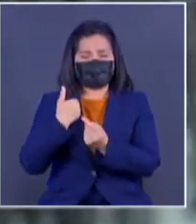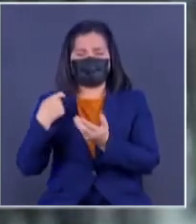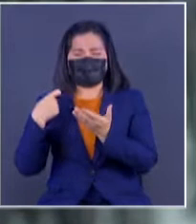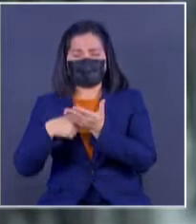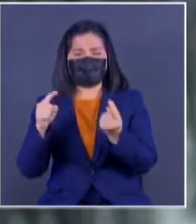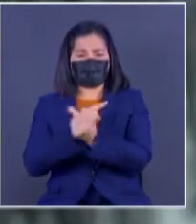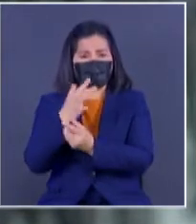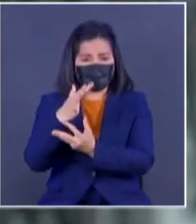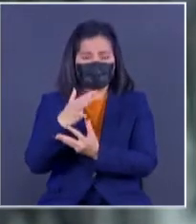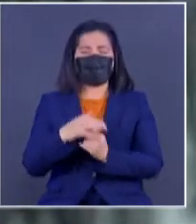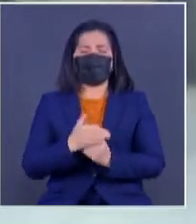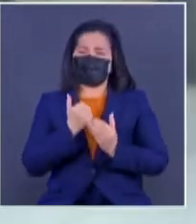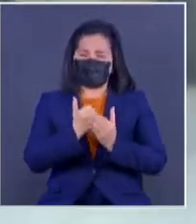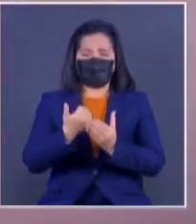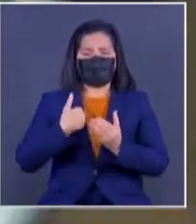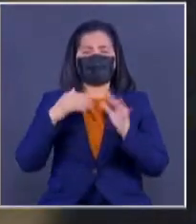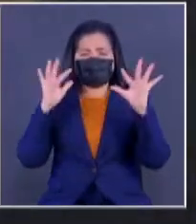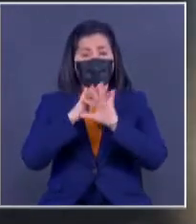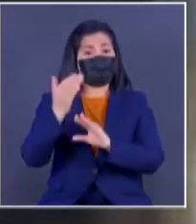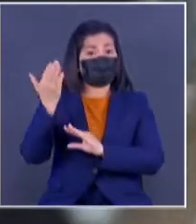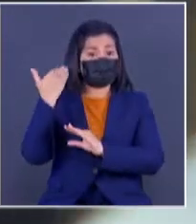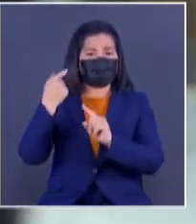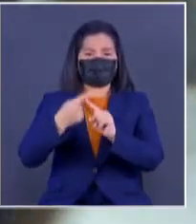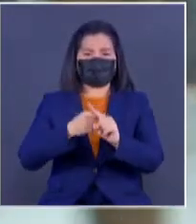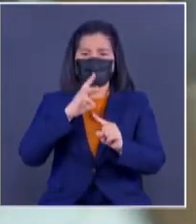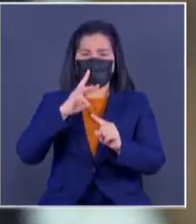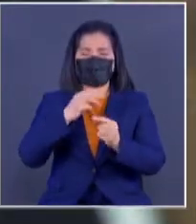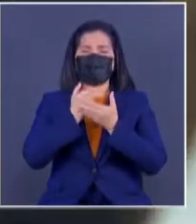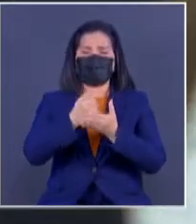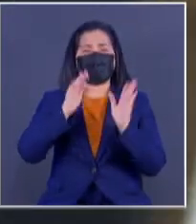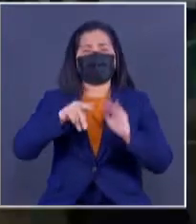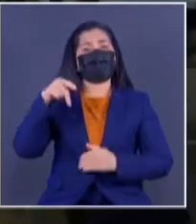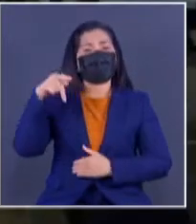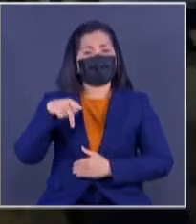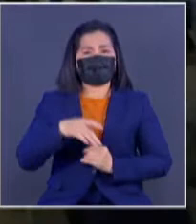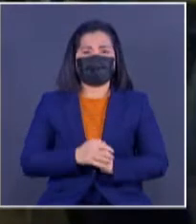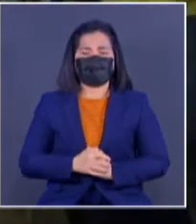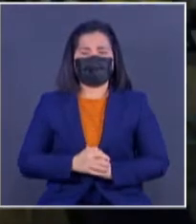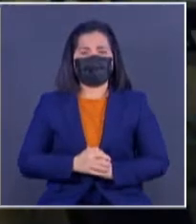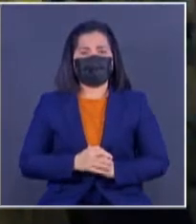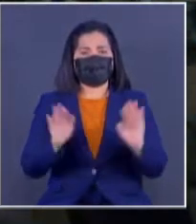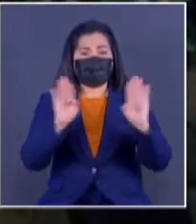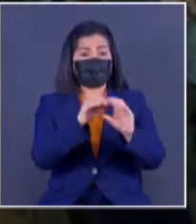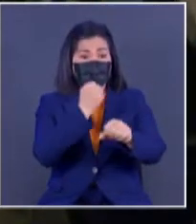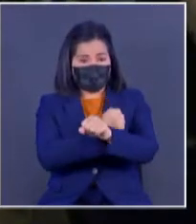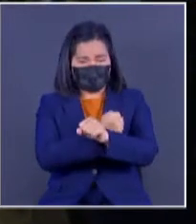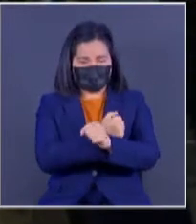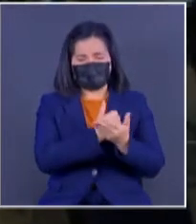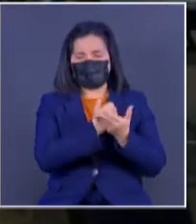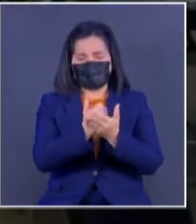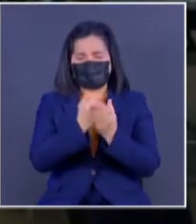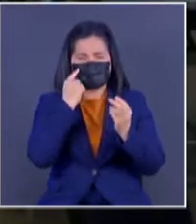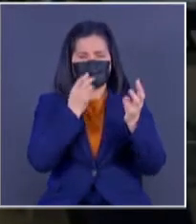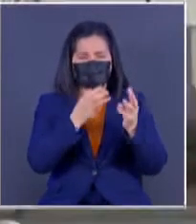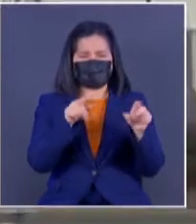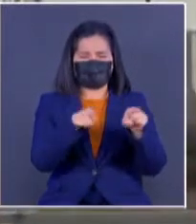แบบเนี่ยก็อาจจะคล้ายกับการช่วยเหลือพิเศษในช่วงปลายเดือนมิถุนายนที่ผ่านมาที่มีการปิดแคมป์คนงานแบบนั้นเป็นต้นนะครับคาดว่